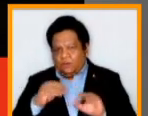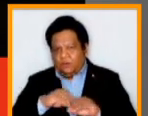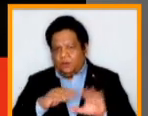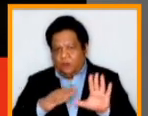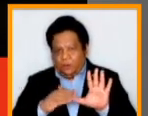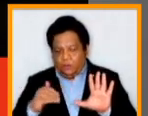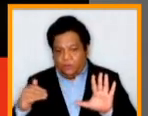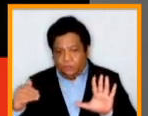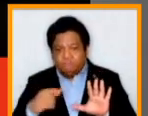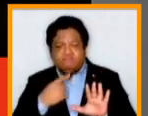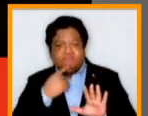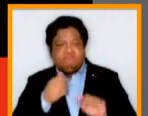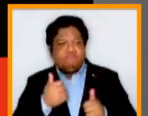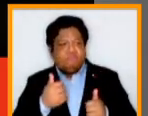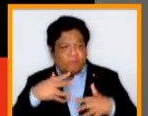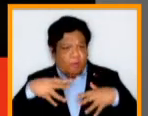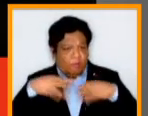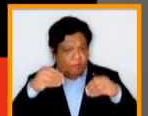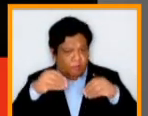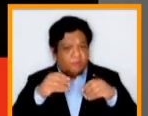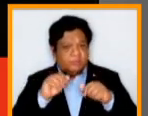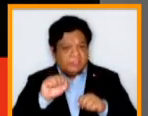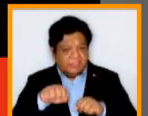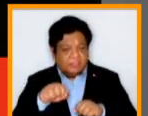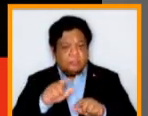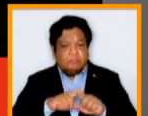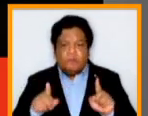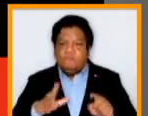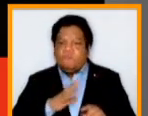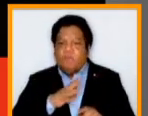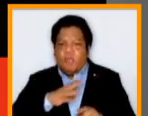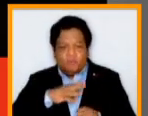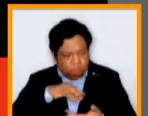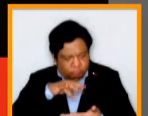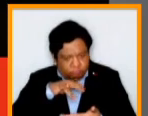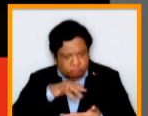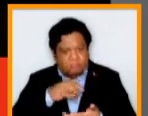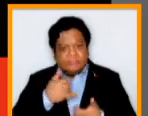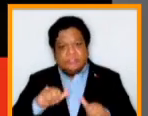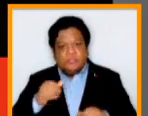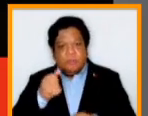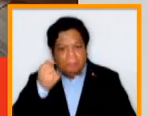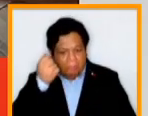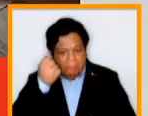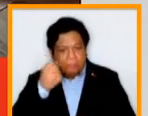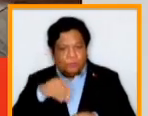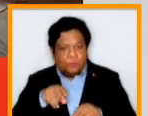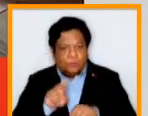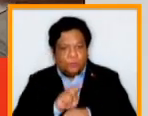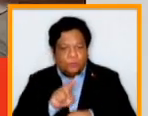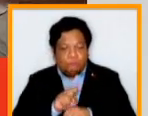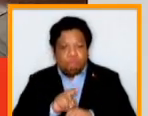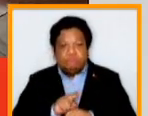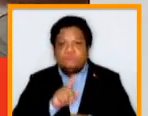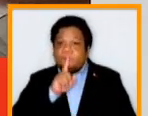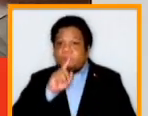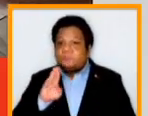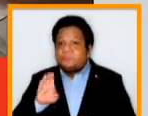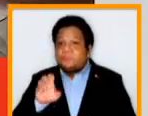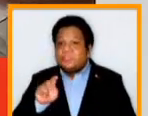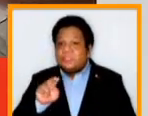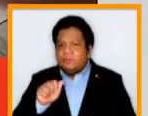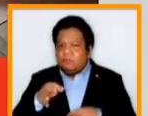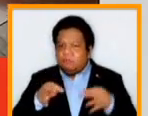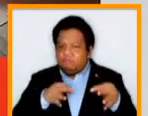ng anak niyang si Gummy sa pag-aaral. Ang sipag ni Gummy. Super! Kwento ni Bettina, blessing in disguise na rin ito dahil naranasan ni Gummy ang